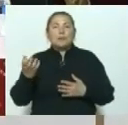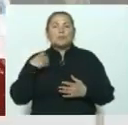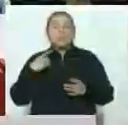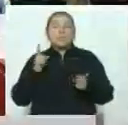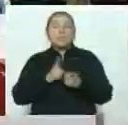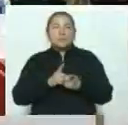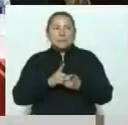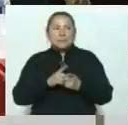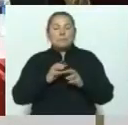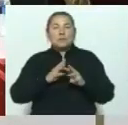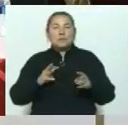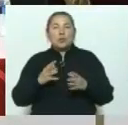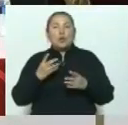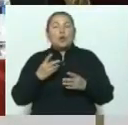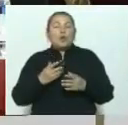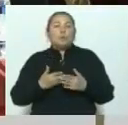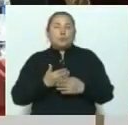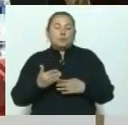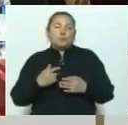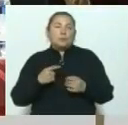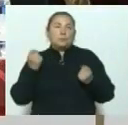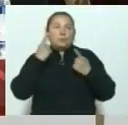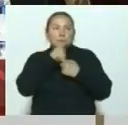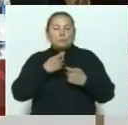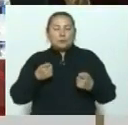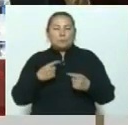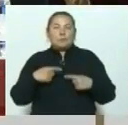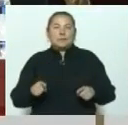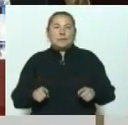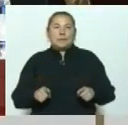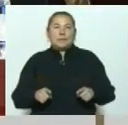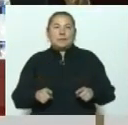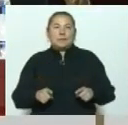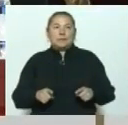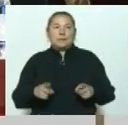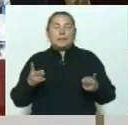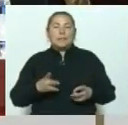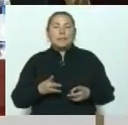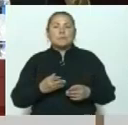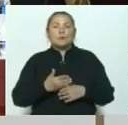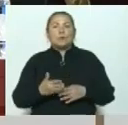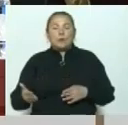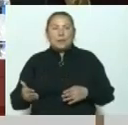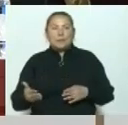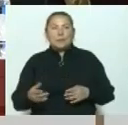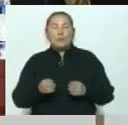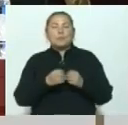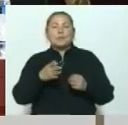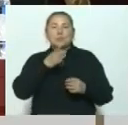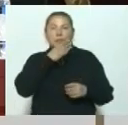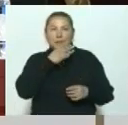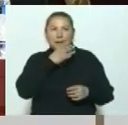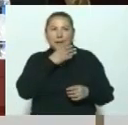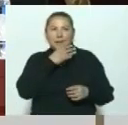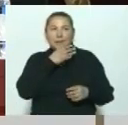келісіп, Оңдының бір керемет көрсеткіші бар. Басқа жерде кем деген. Ол соңғы неше жыл, 10-15 жылда